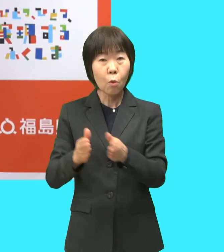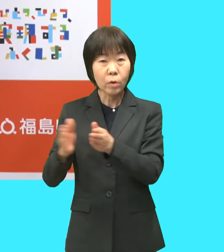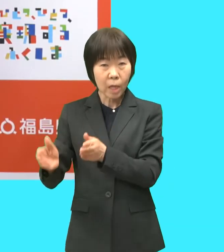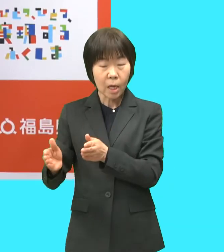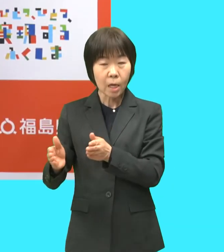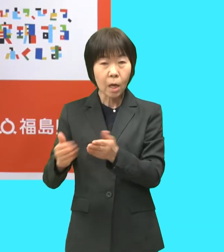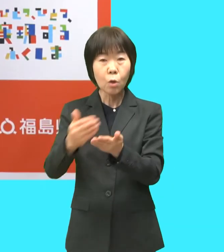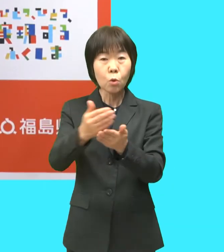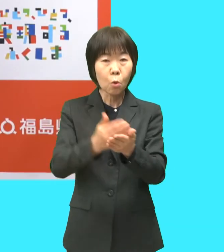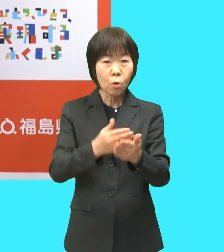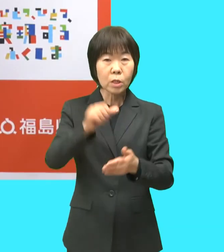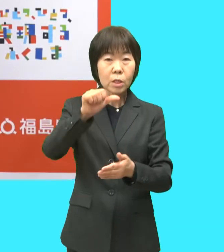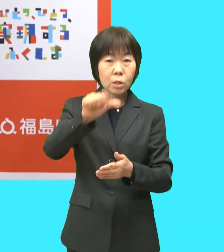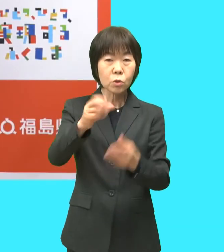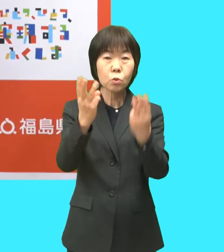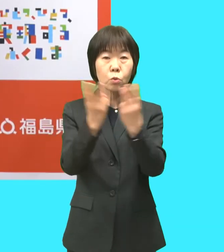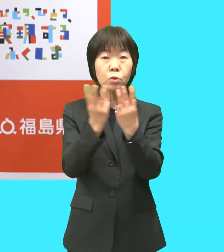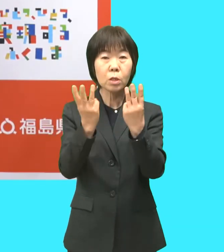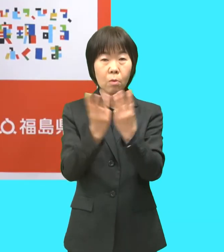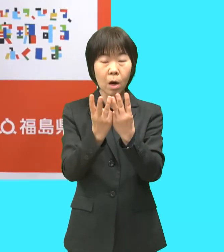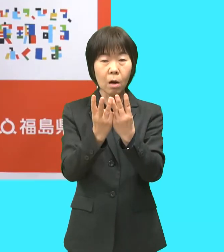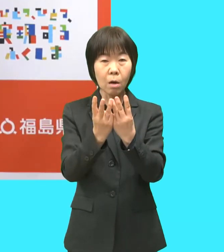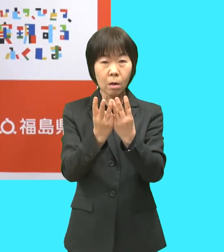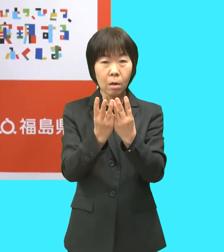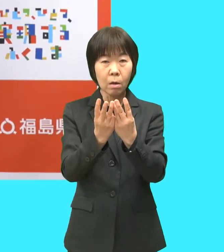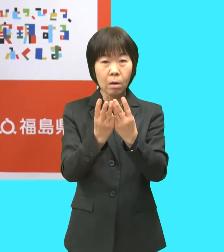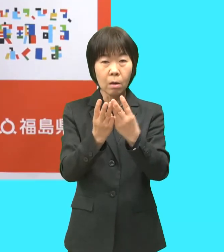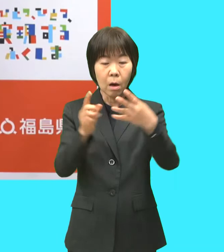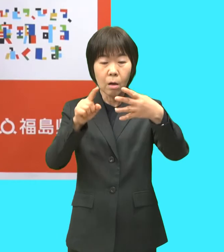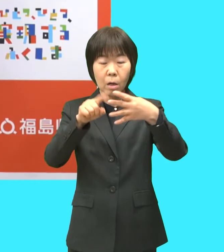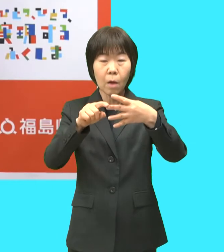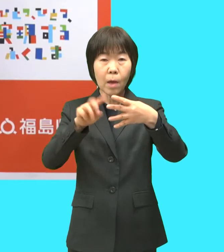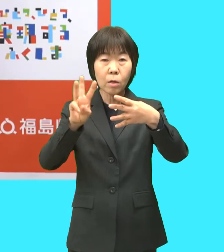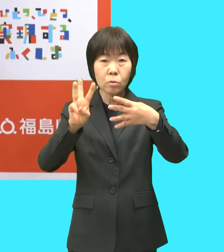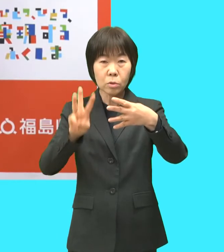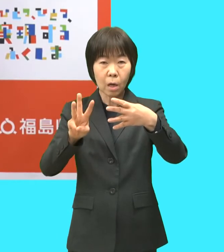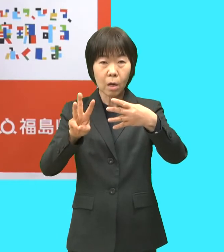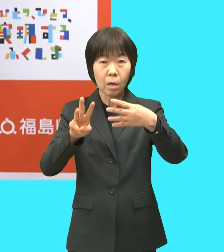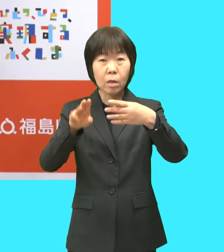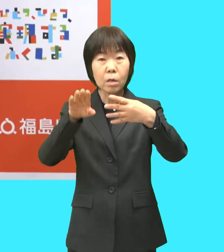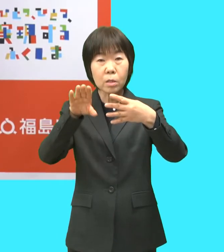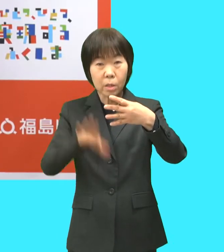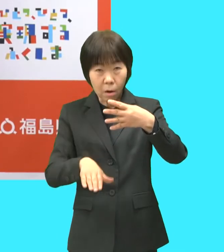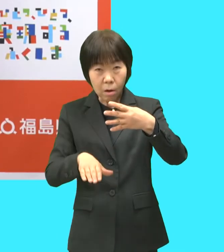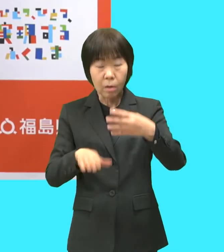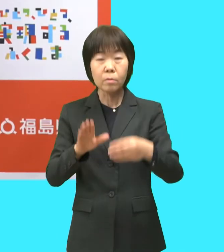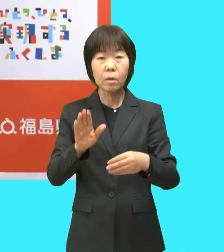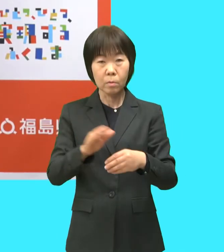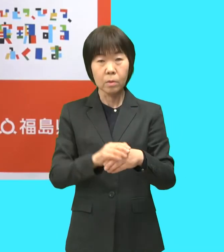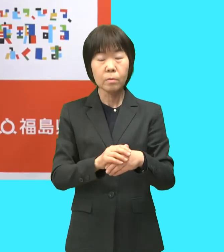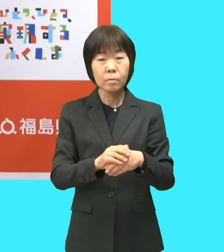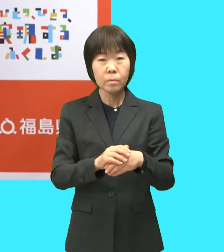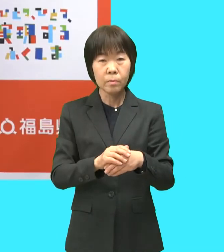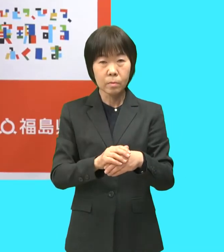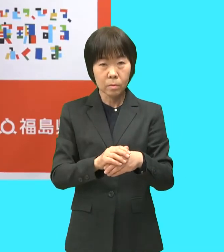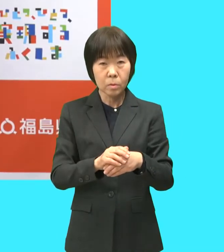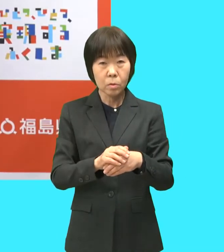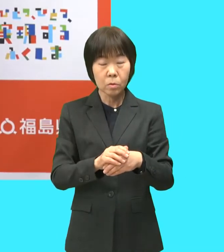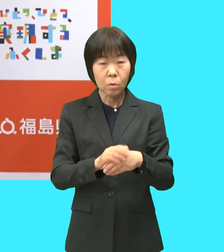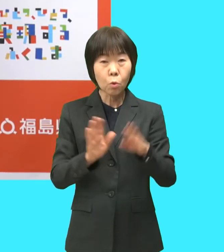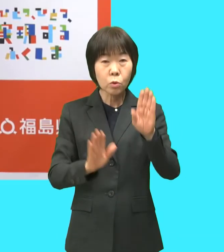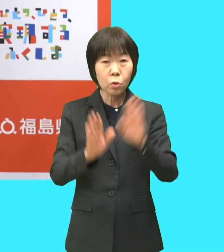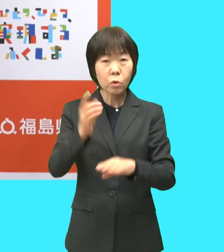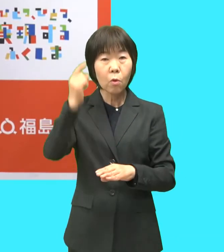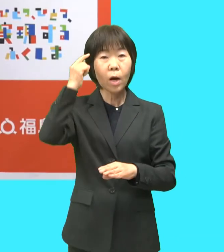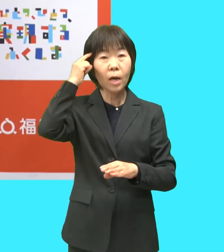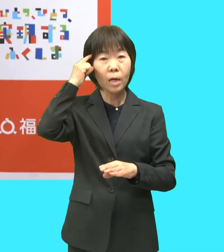り5つの指標についてはまだステージ3の目安には至っておりません。このような状況を踏まえ